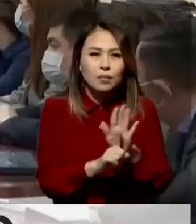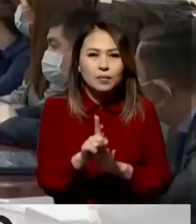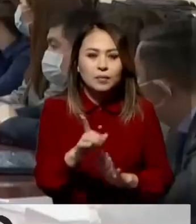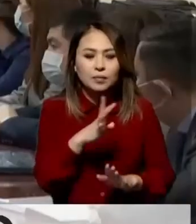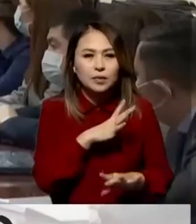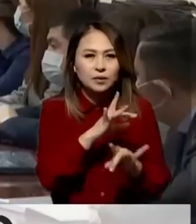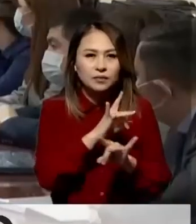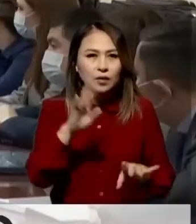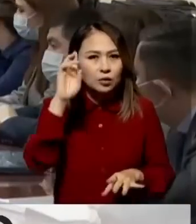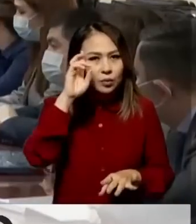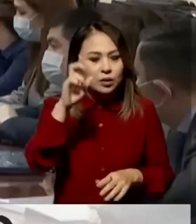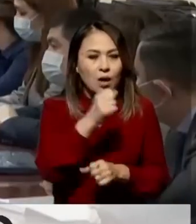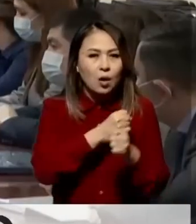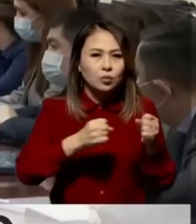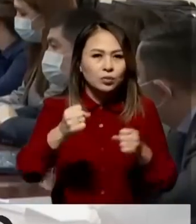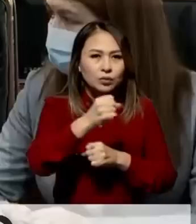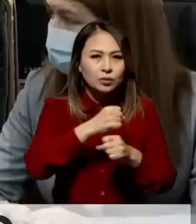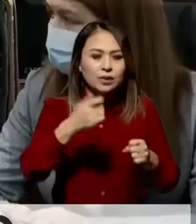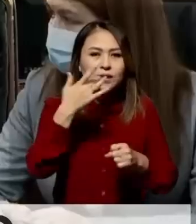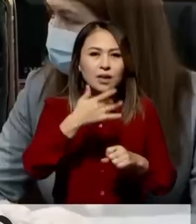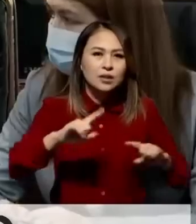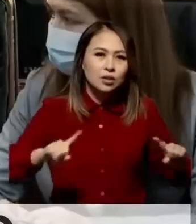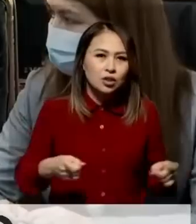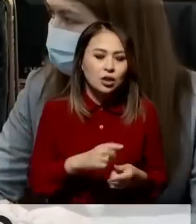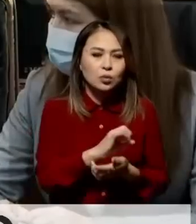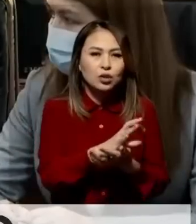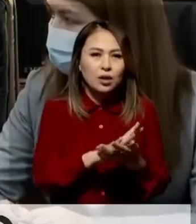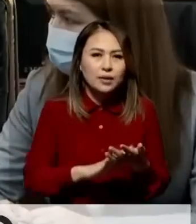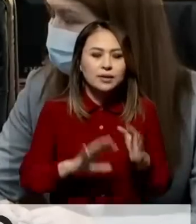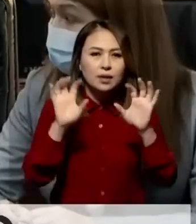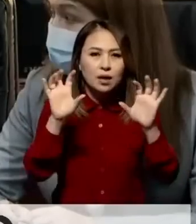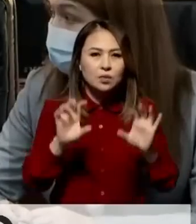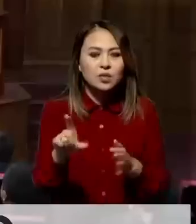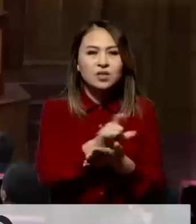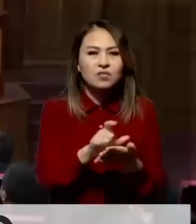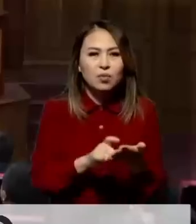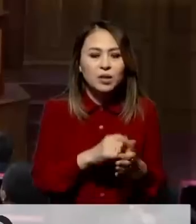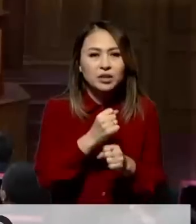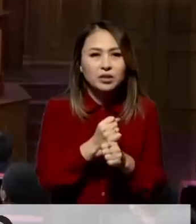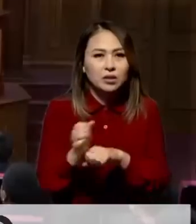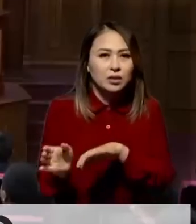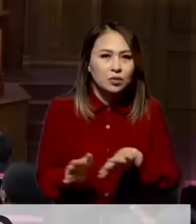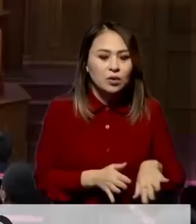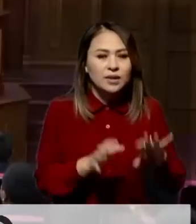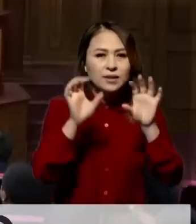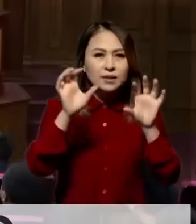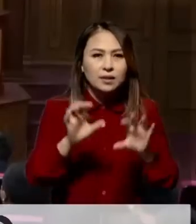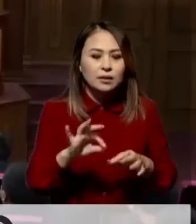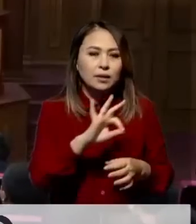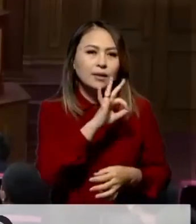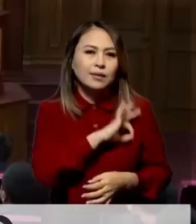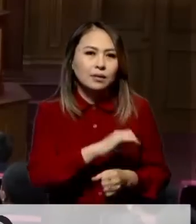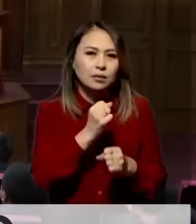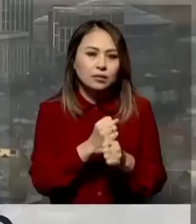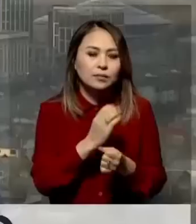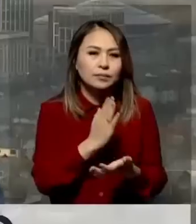есептейді. Үкіметтегі ауыз түйіс саяси жаңғырудың жалғасы. Конституциялық реформа жасағаннан соң бұл заңды әрі керек үрдіс